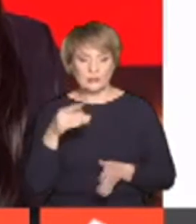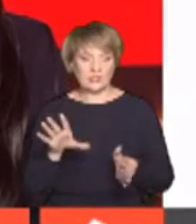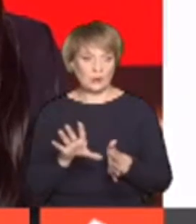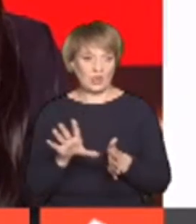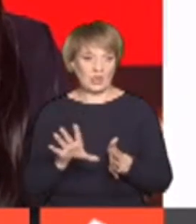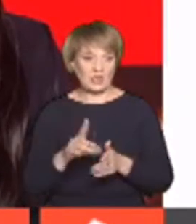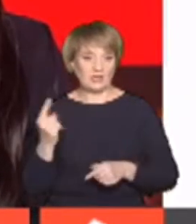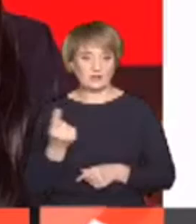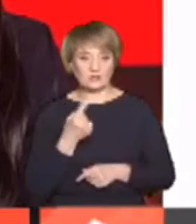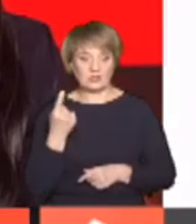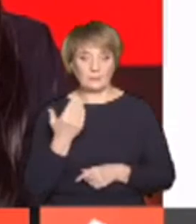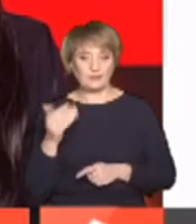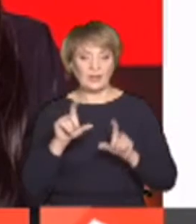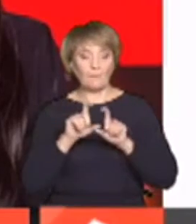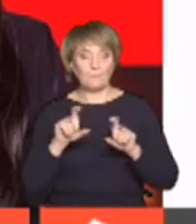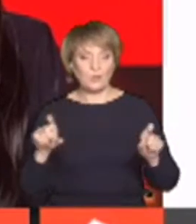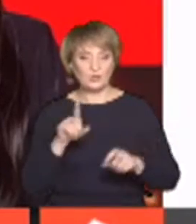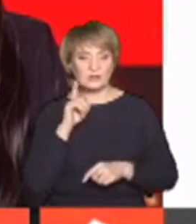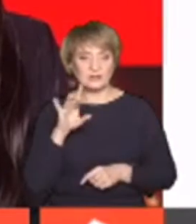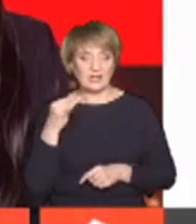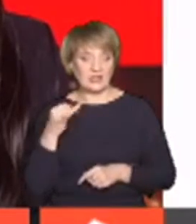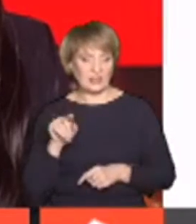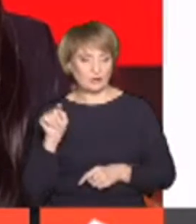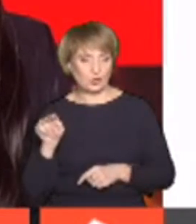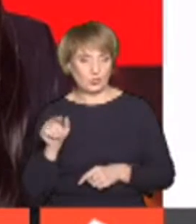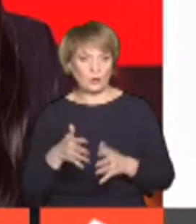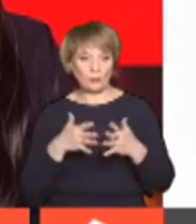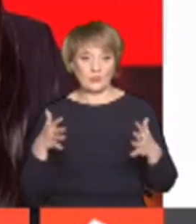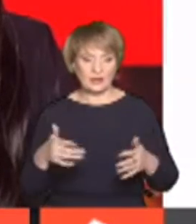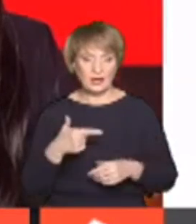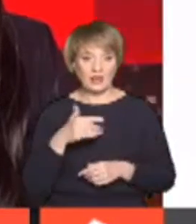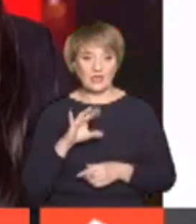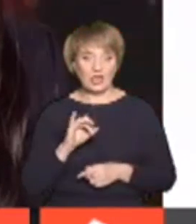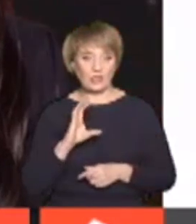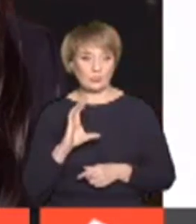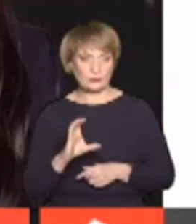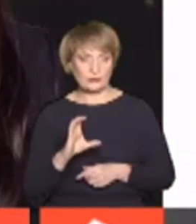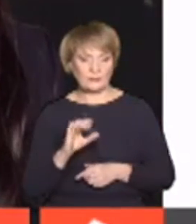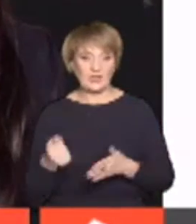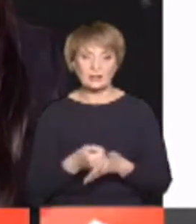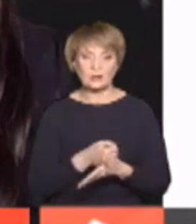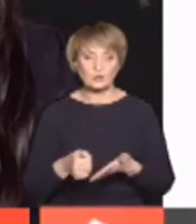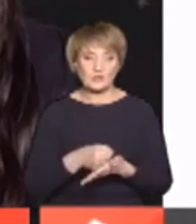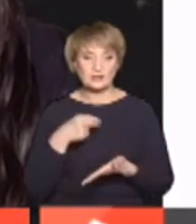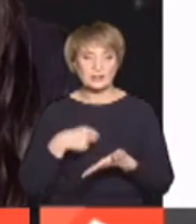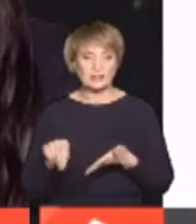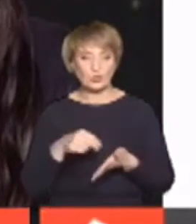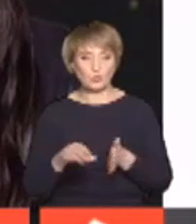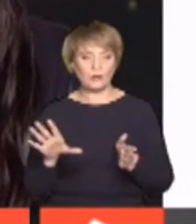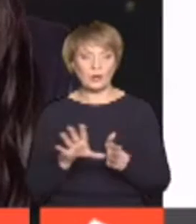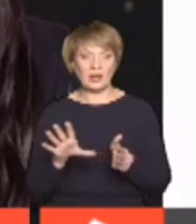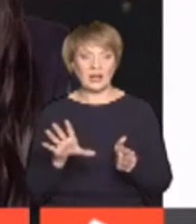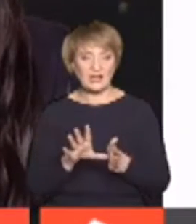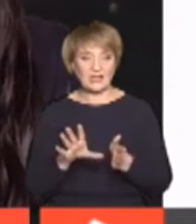це саме пул Зеленського, його монобільшість і безпосередньо ГЕРОС, вони лобіюють закупку електроенергії